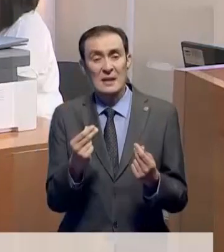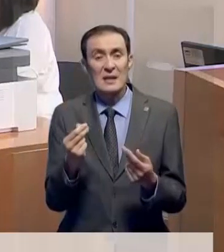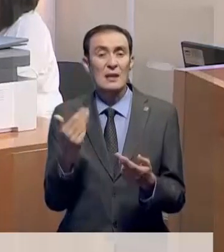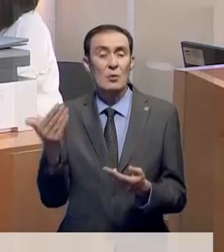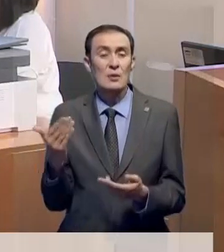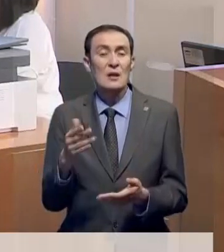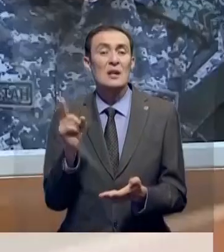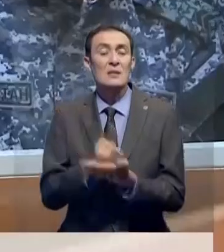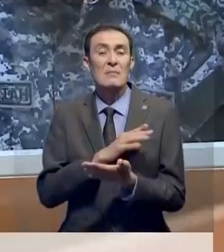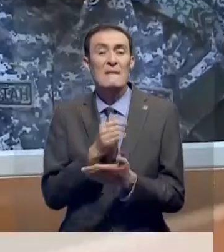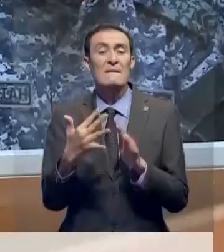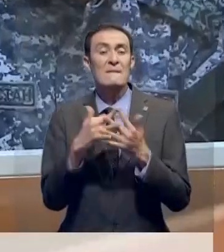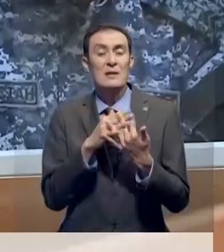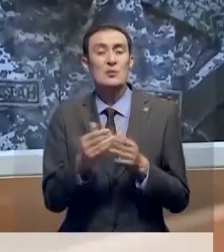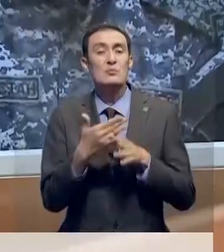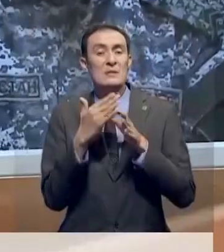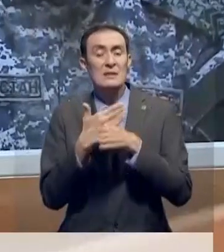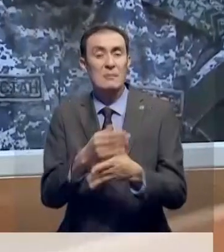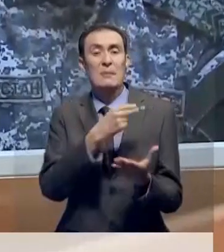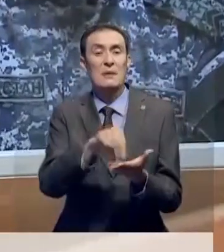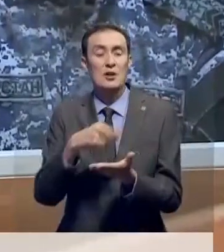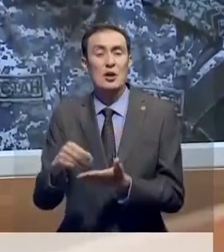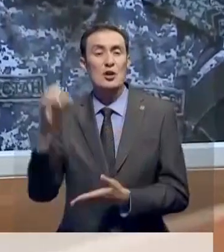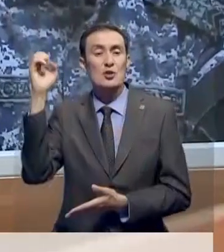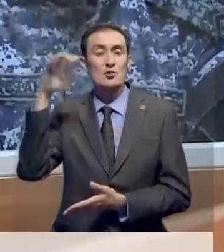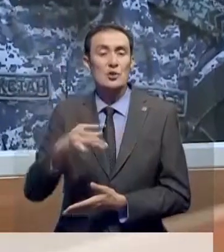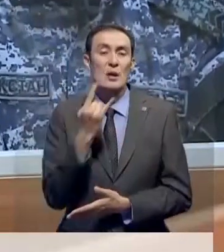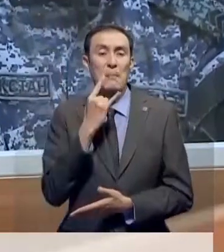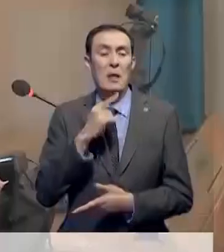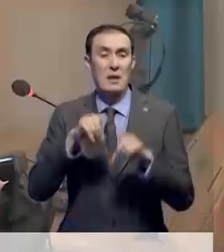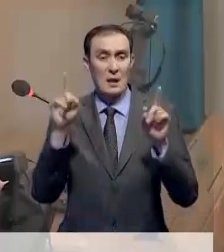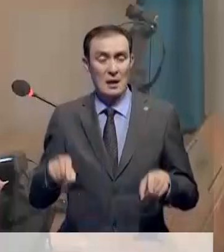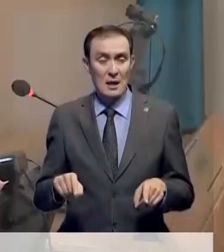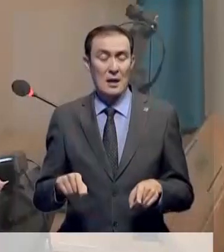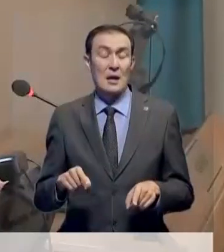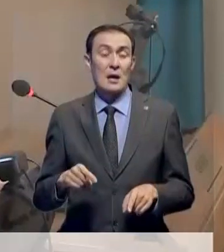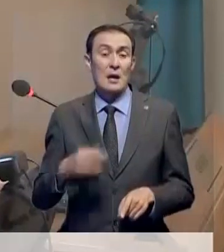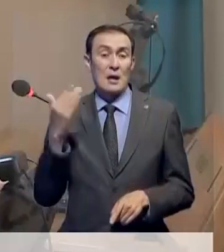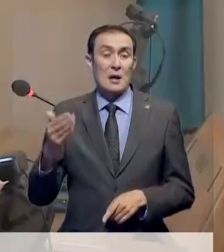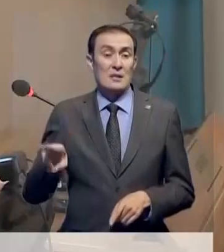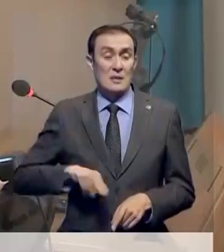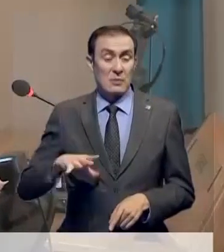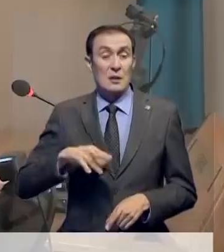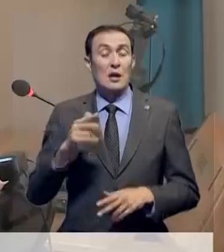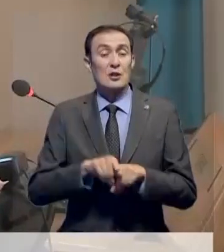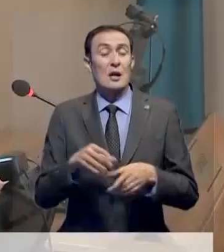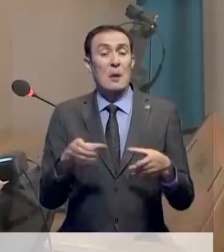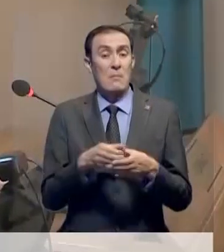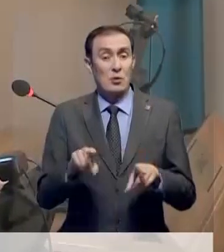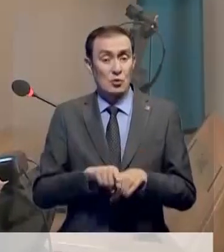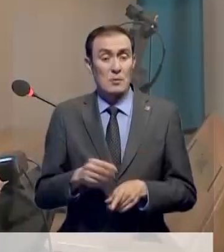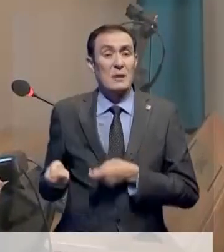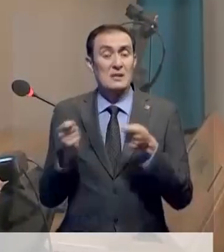Деньги предназначались фермерам на субсидирование приобретения солнечных панелей. На скамье подсудимых оказался и подрядчик,